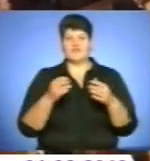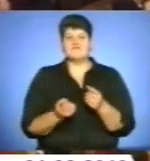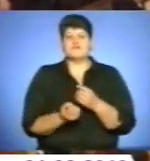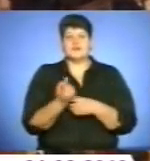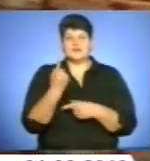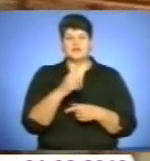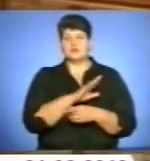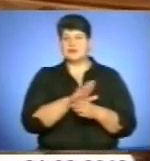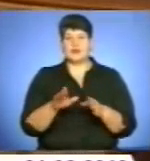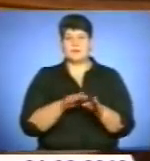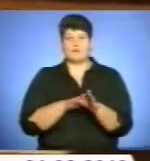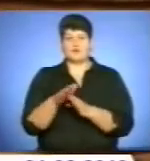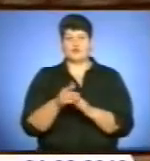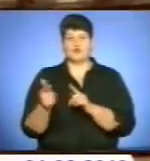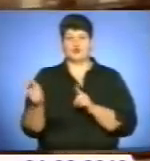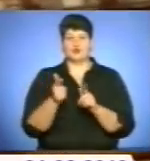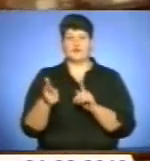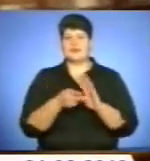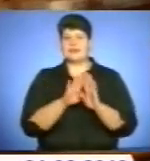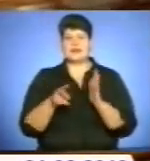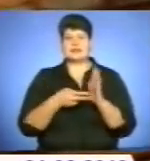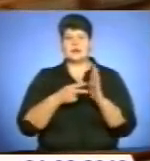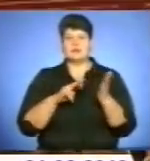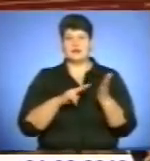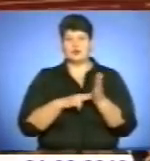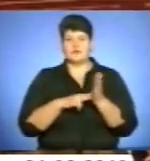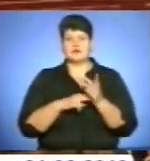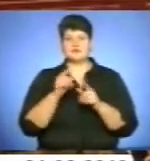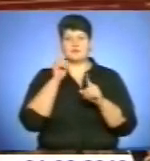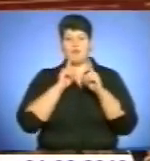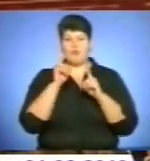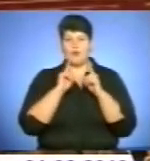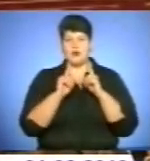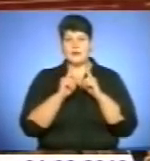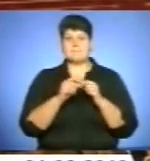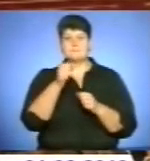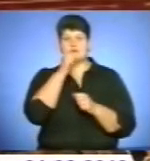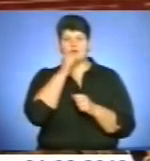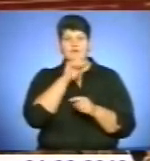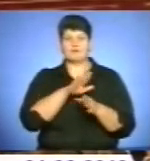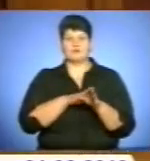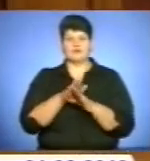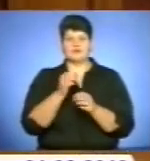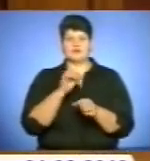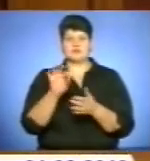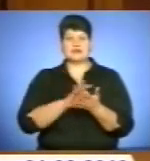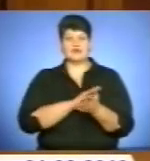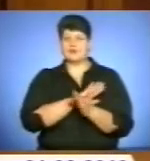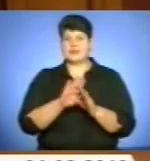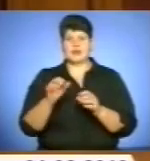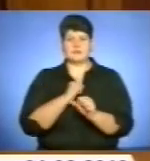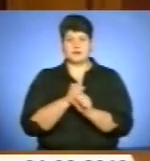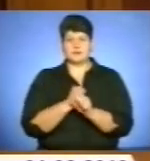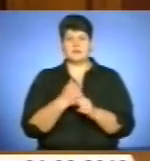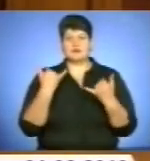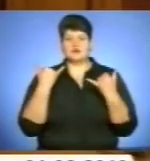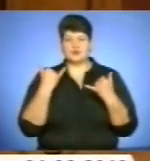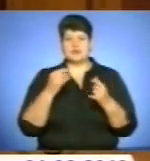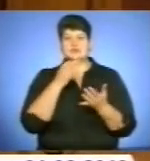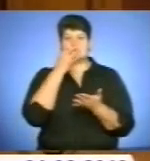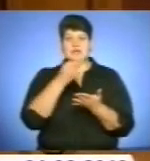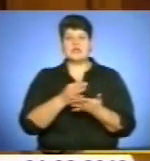до незапланованих зборів. Система Ради та електронне табло не діє, і мікрофони теж не одразу запрацювали. Ми сьогодні висловили свою